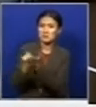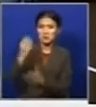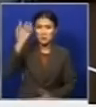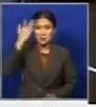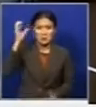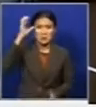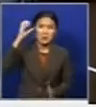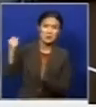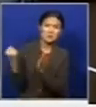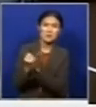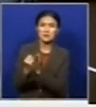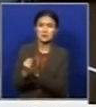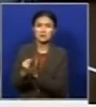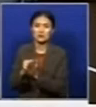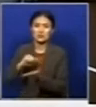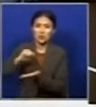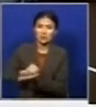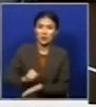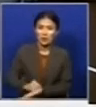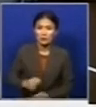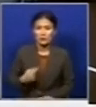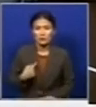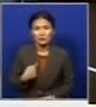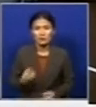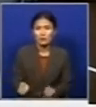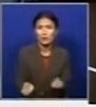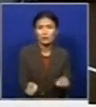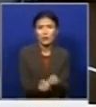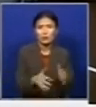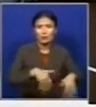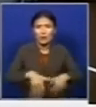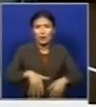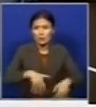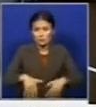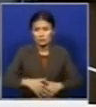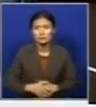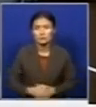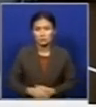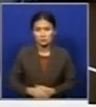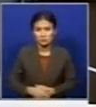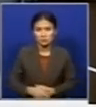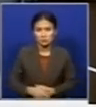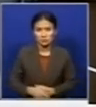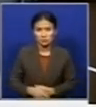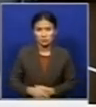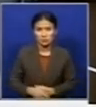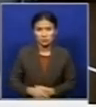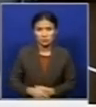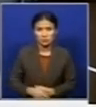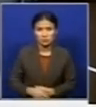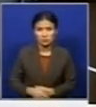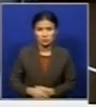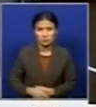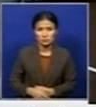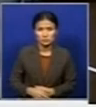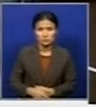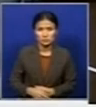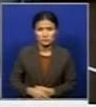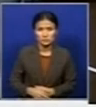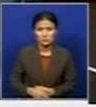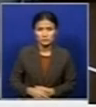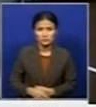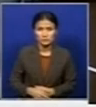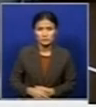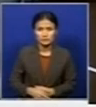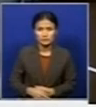กลุ่มทุนใหญ่จะกระทบการเข้าถึงพืชพันธุ์ธัญญาหารของคน